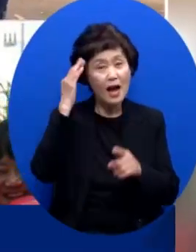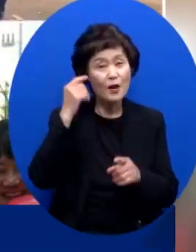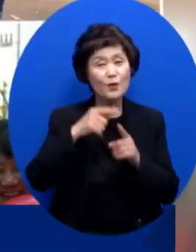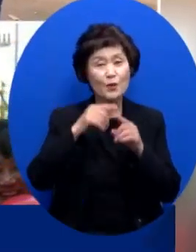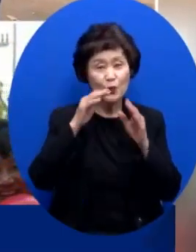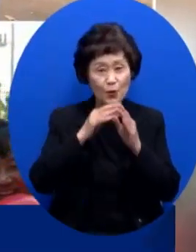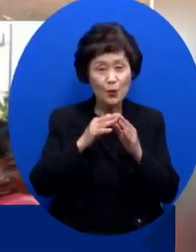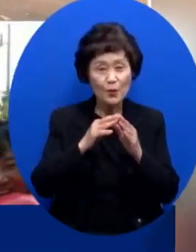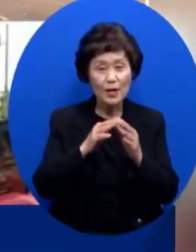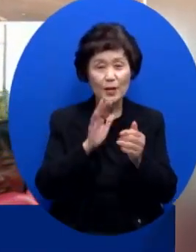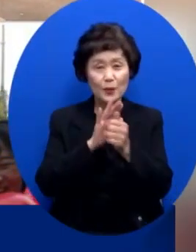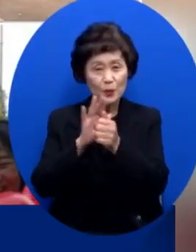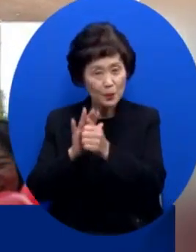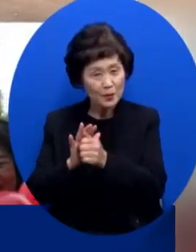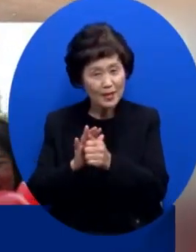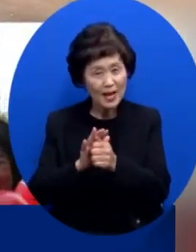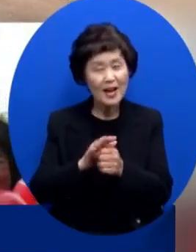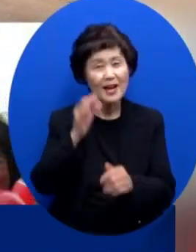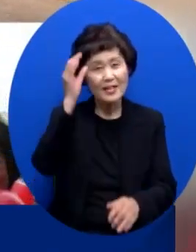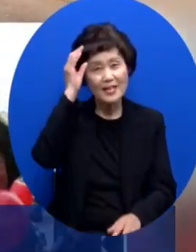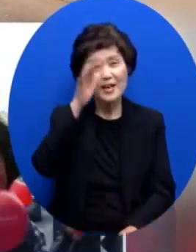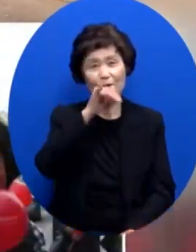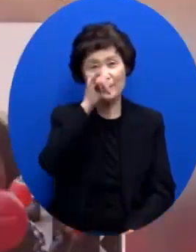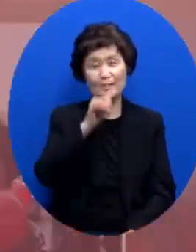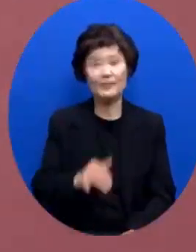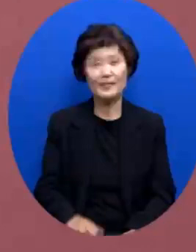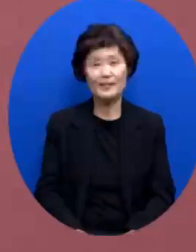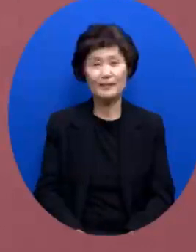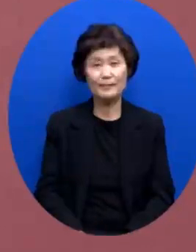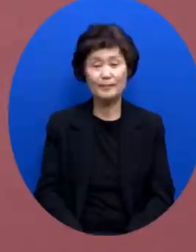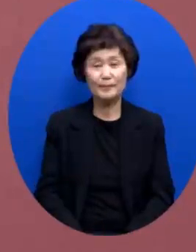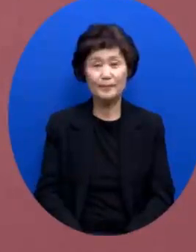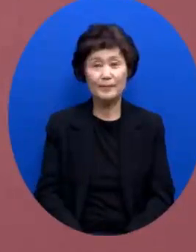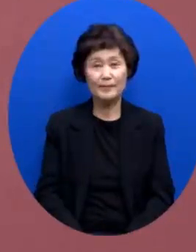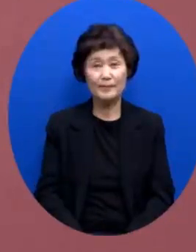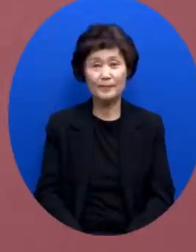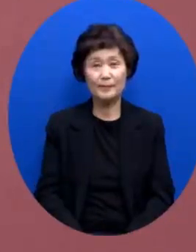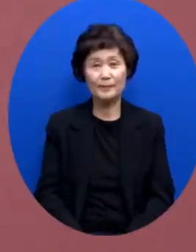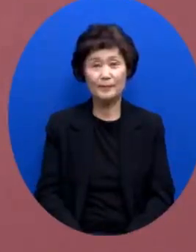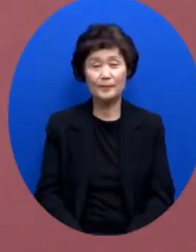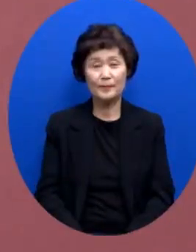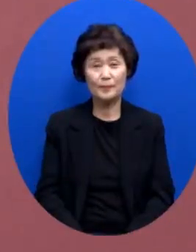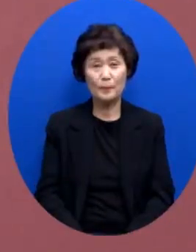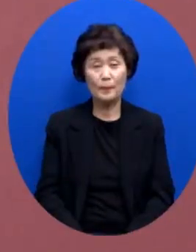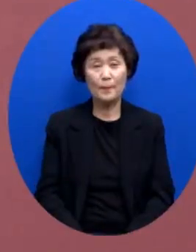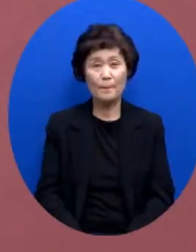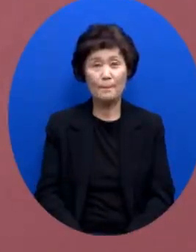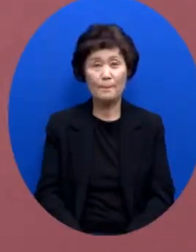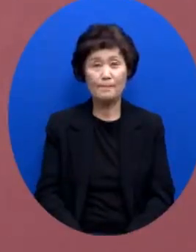그런 기대를 하고 열심히 사역하겠습니다. CTS 뉴스 송은주입니다.